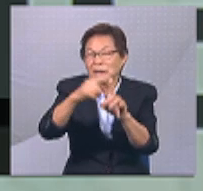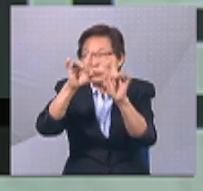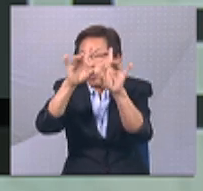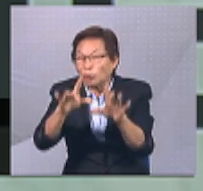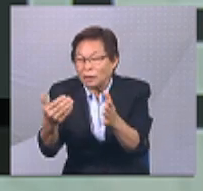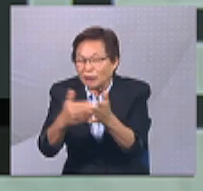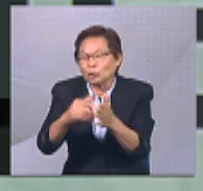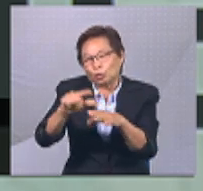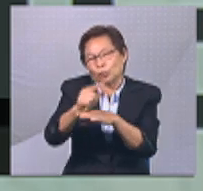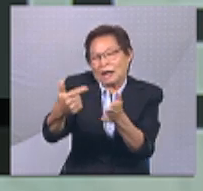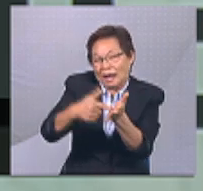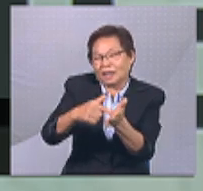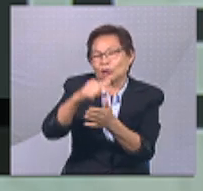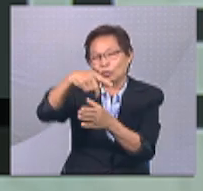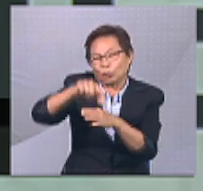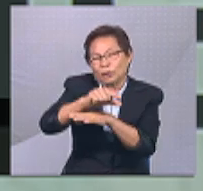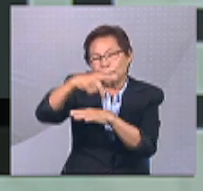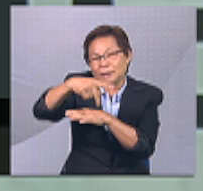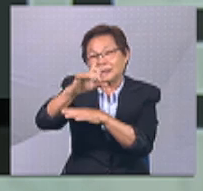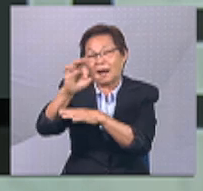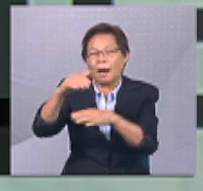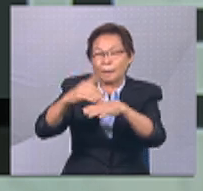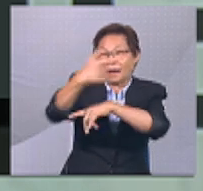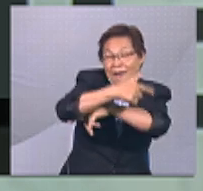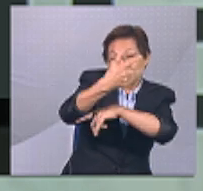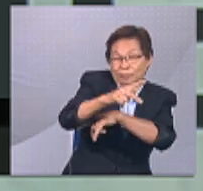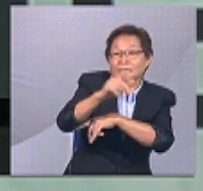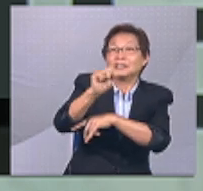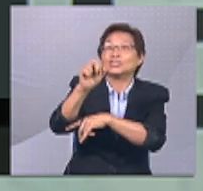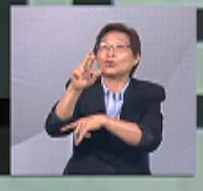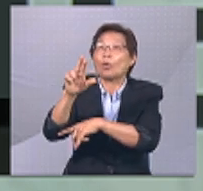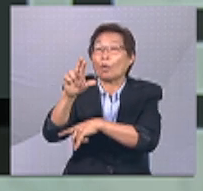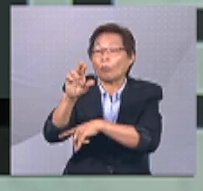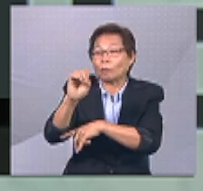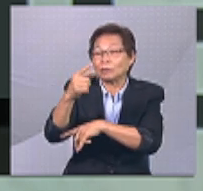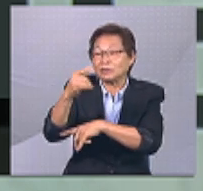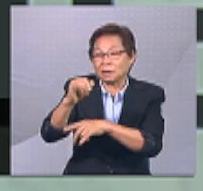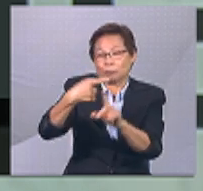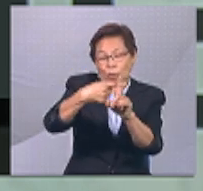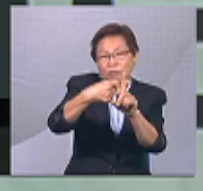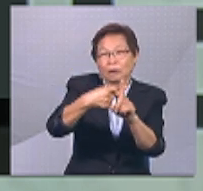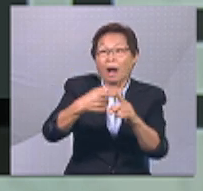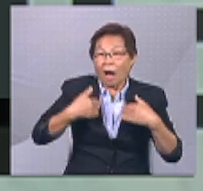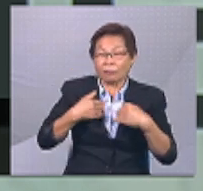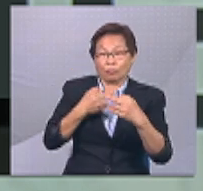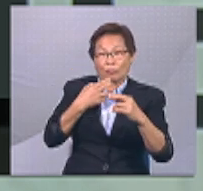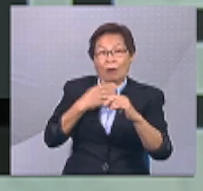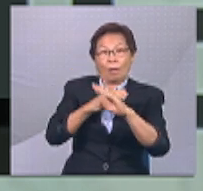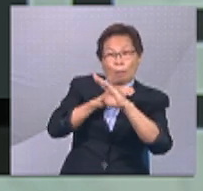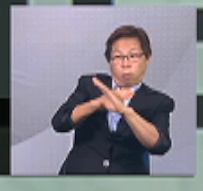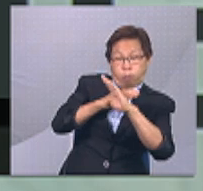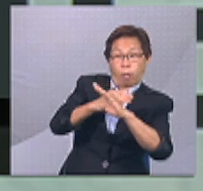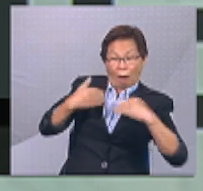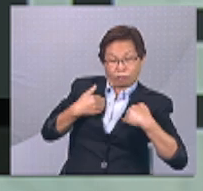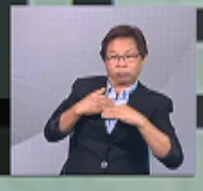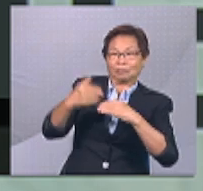gunakan PCR. Jadi katalah hari ke-13 serologi dia positif, berarti dia ada respon antibody. Kalau antibody dia ada